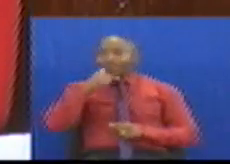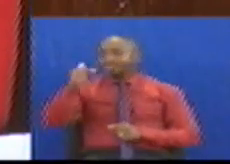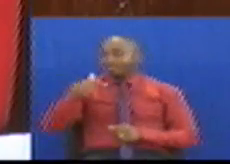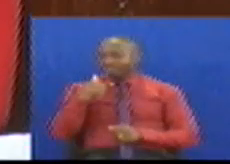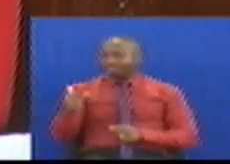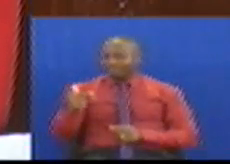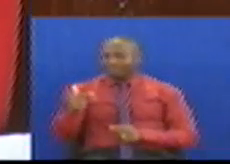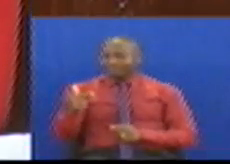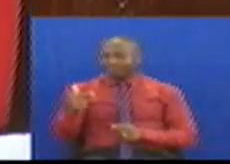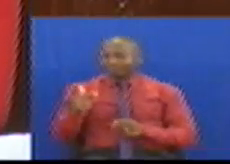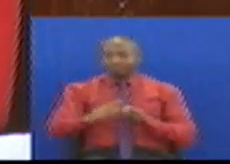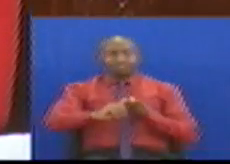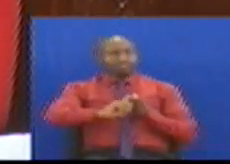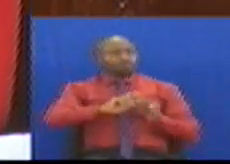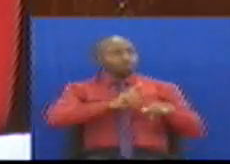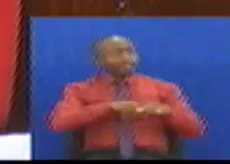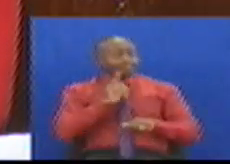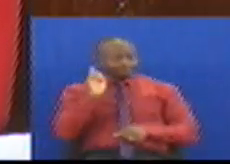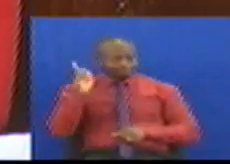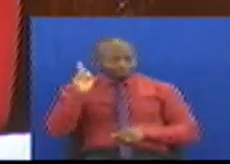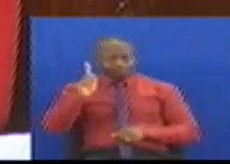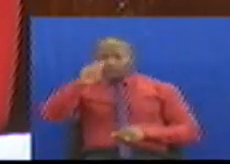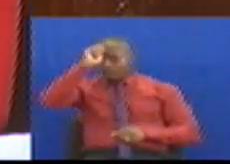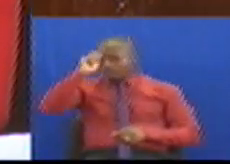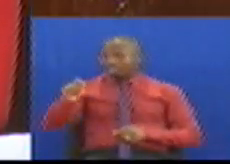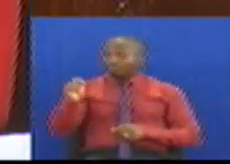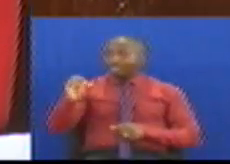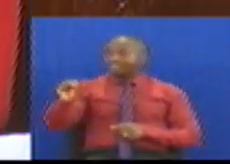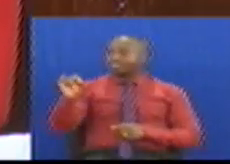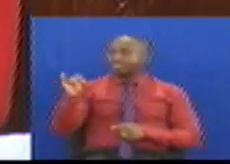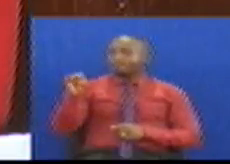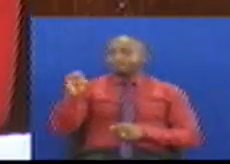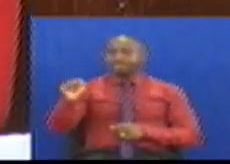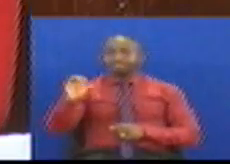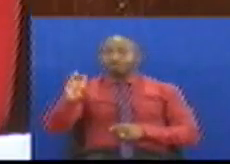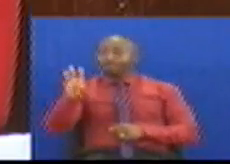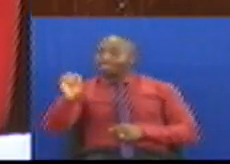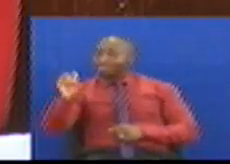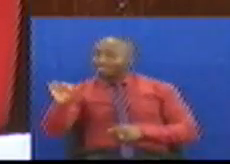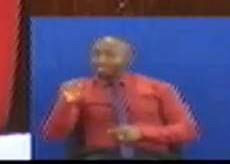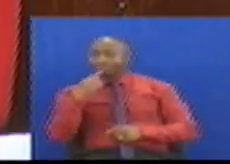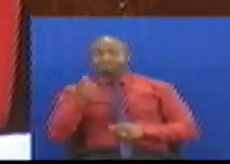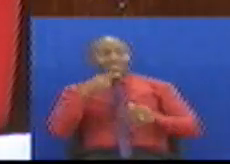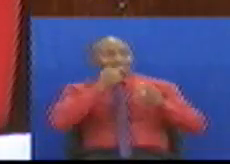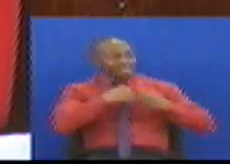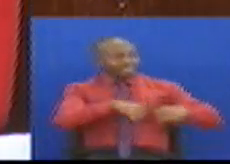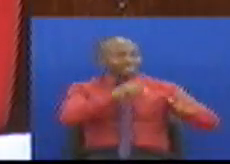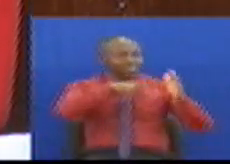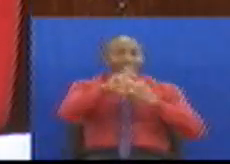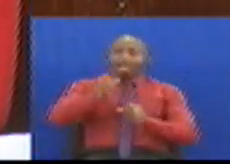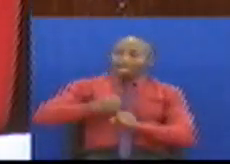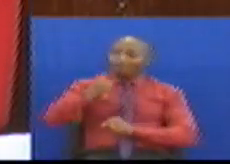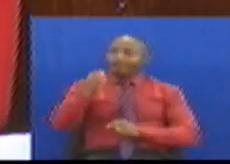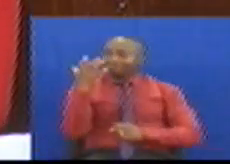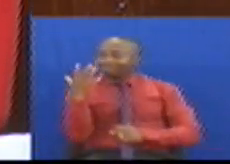akiwa mheshimiwa Simba Chaweni. Akasema itatekelezwa katika awamu hii ya tano